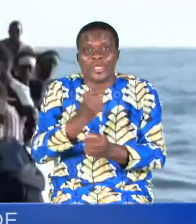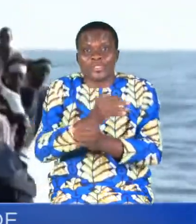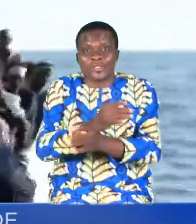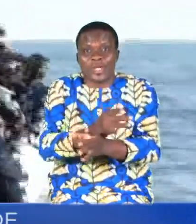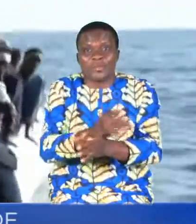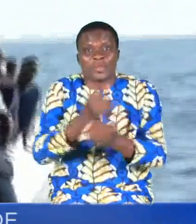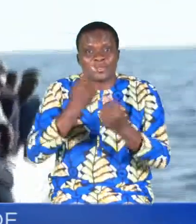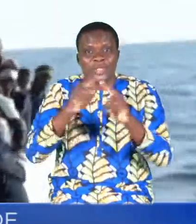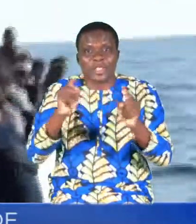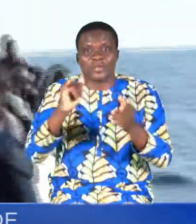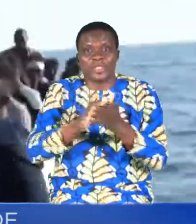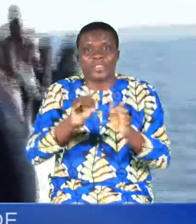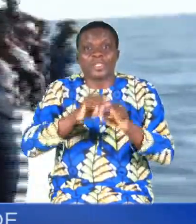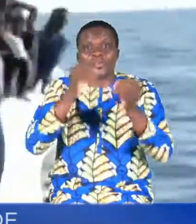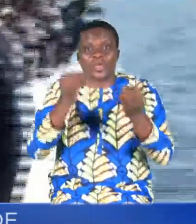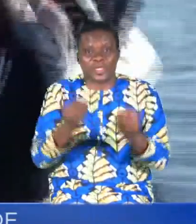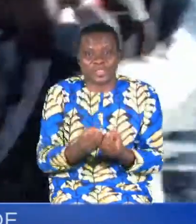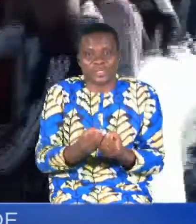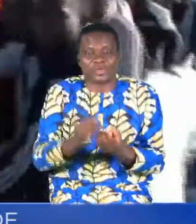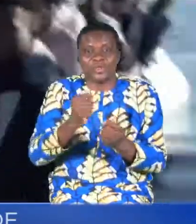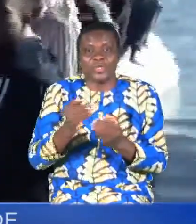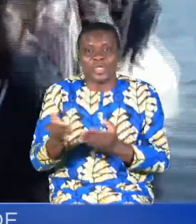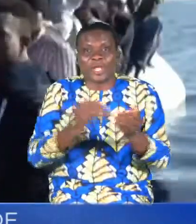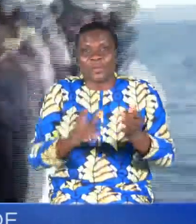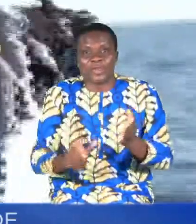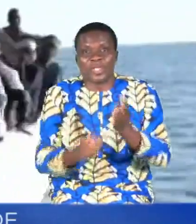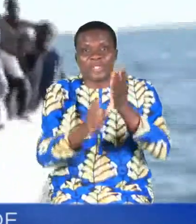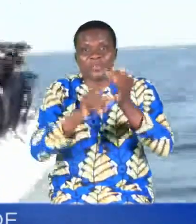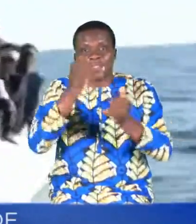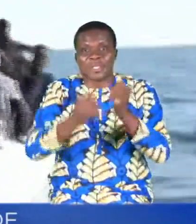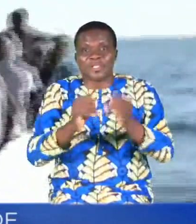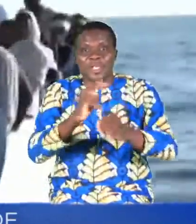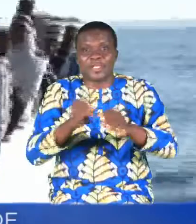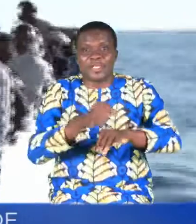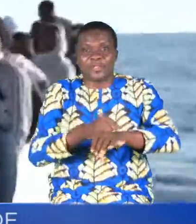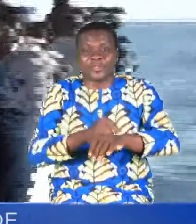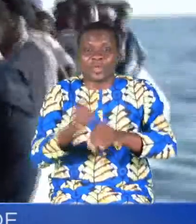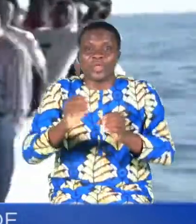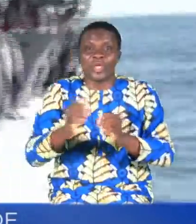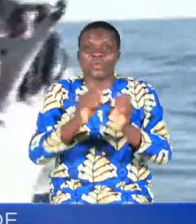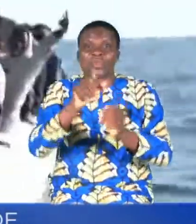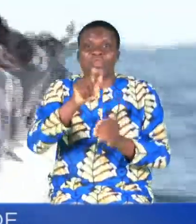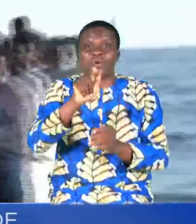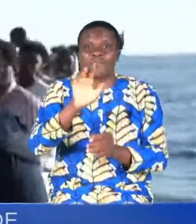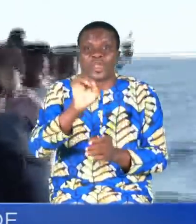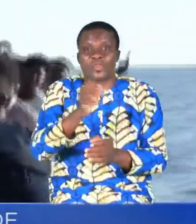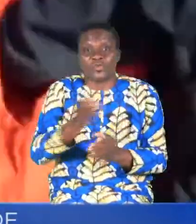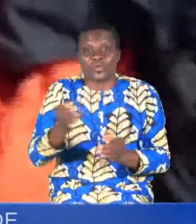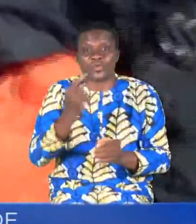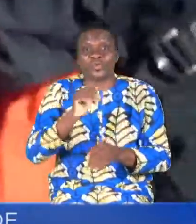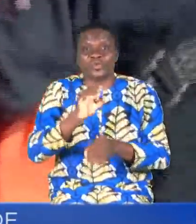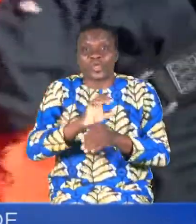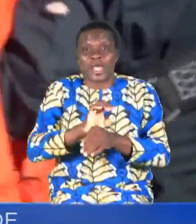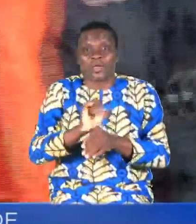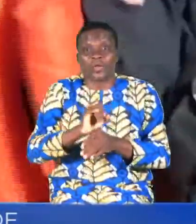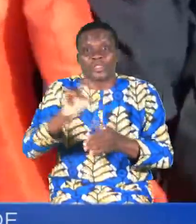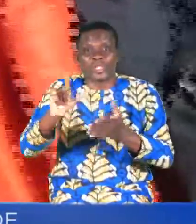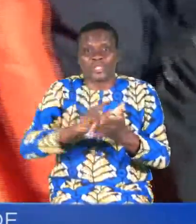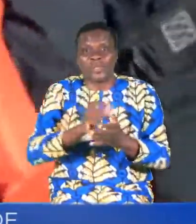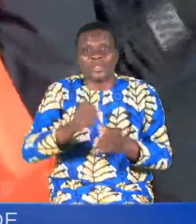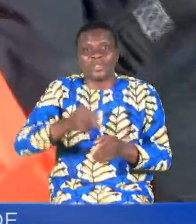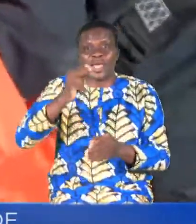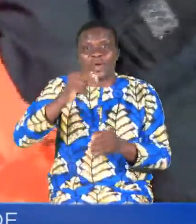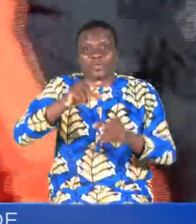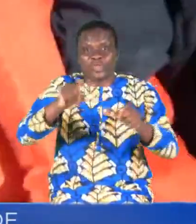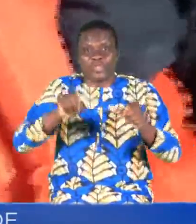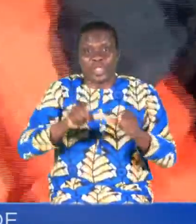a annoncé cette organisation. Elle a porté assistance ces dernières heures à un canot de 29 000 nautiques de la côte libyenne à hauteur de la